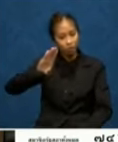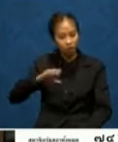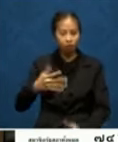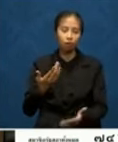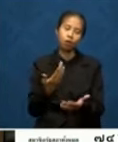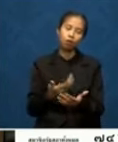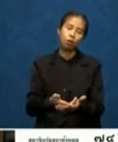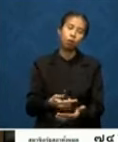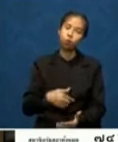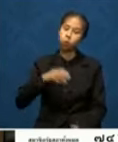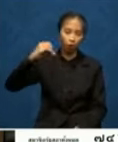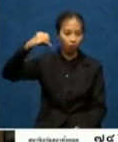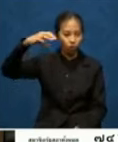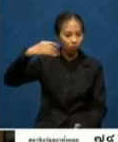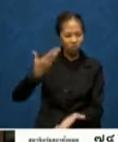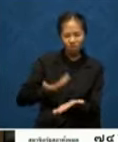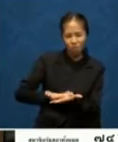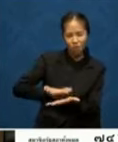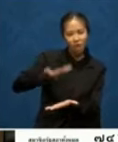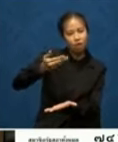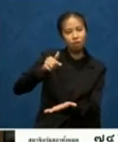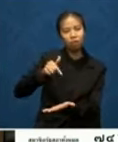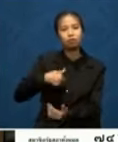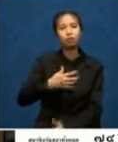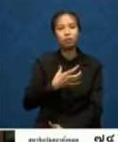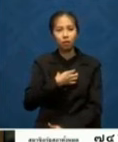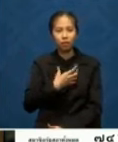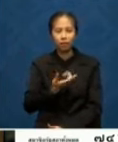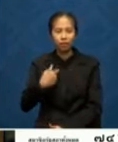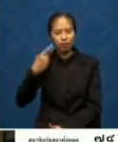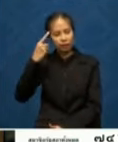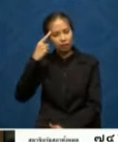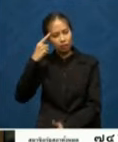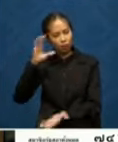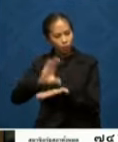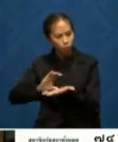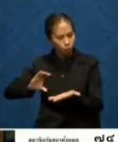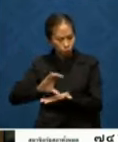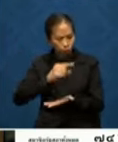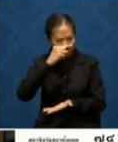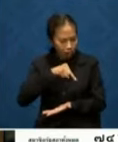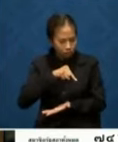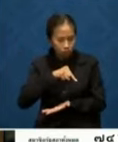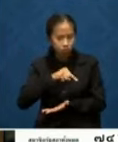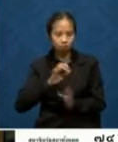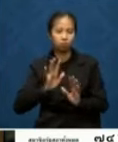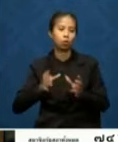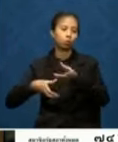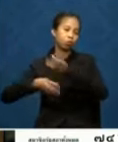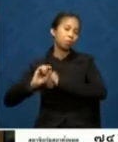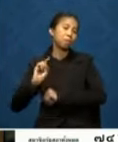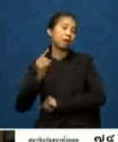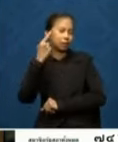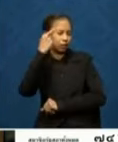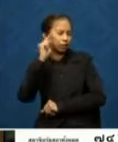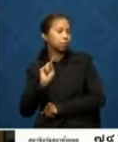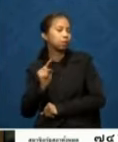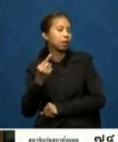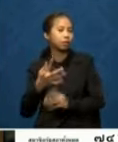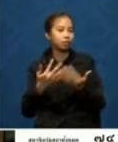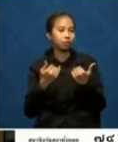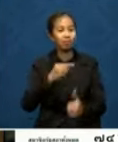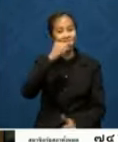เจอค่าไฟแพงครับท่านประธานทบทวนการลงทุนภายในประเทศเพราะฉะนั้นประเทศไทยครับท่านประธาน